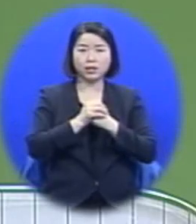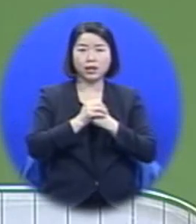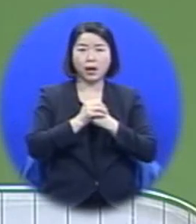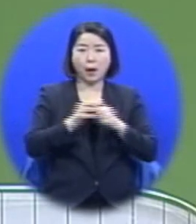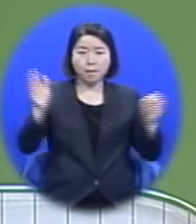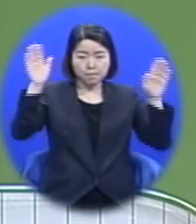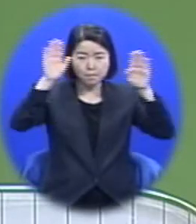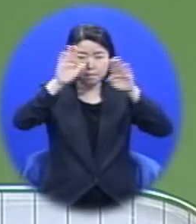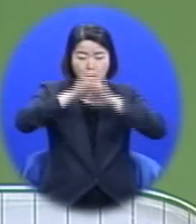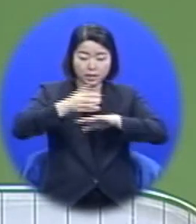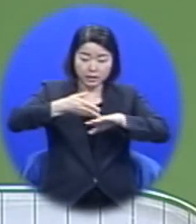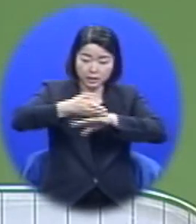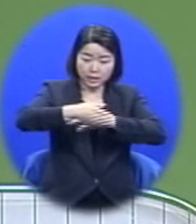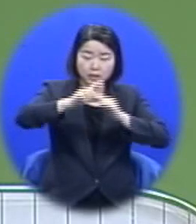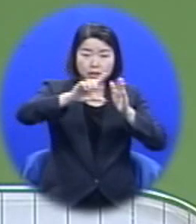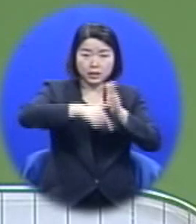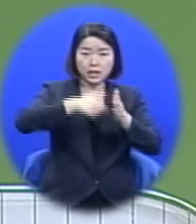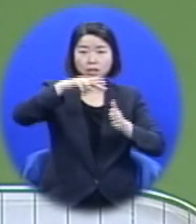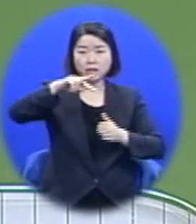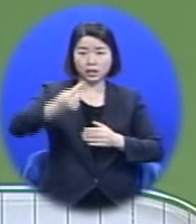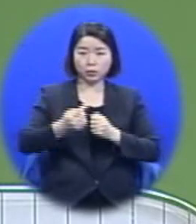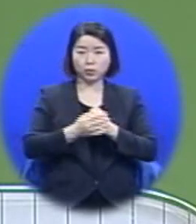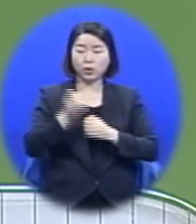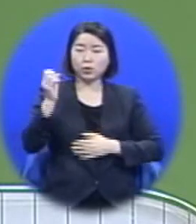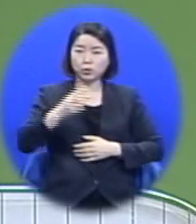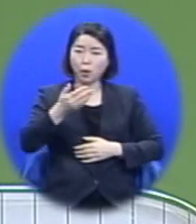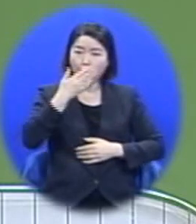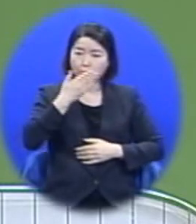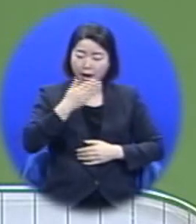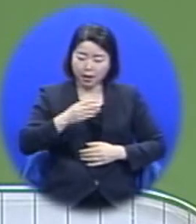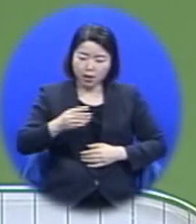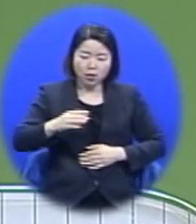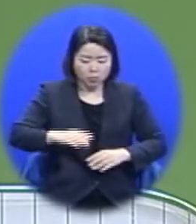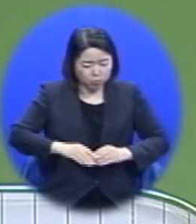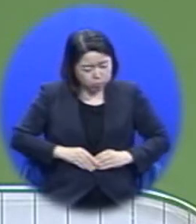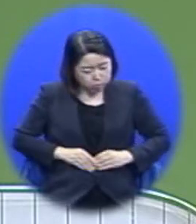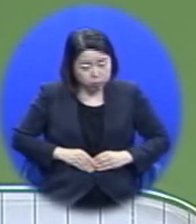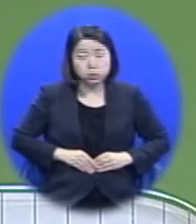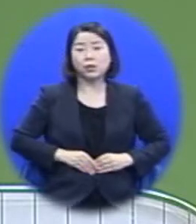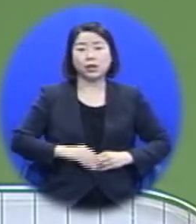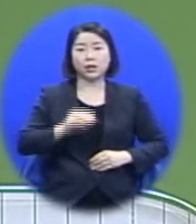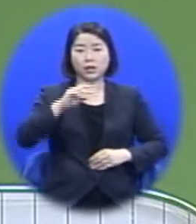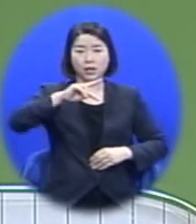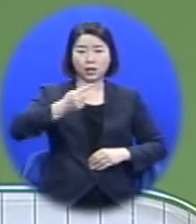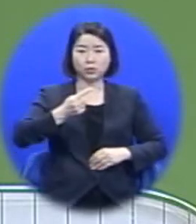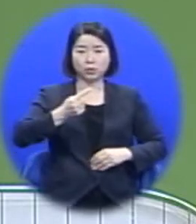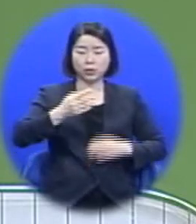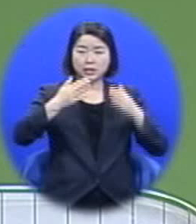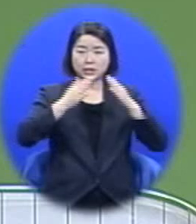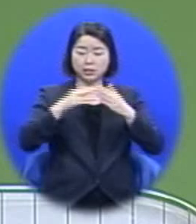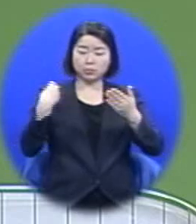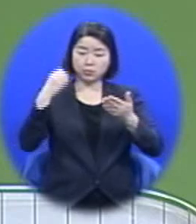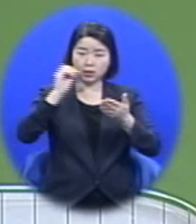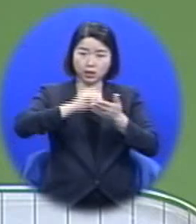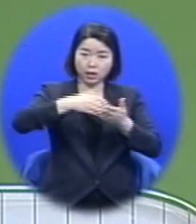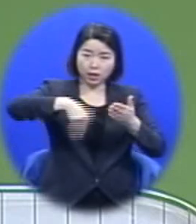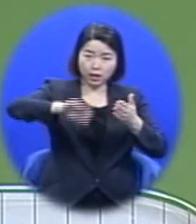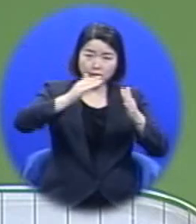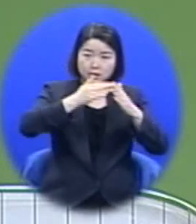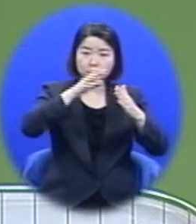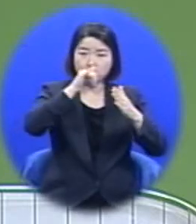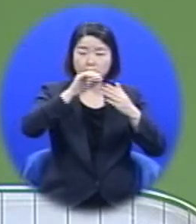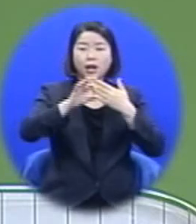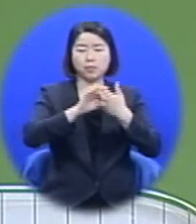밤에 늦은 시간이라도 또는 밥을 먹지 못해서 배가 고파도 돌아갈 집이 있는 사람은 마음이 변한